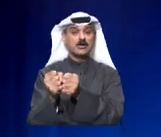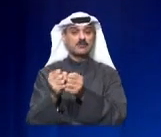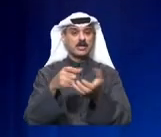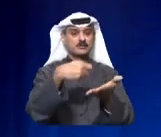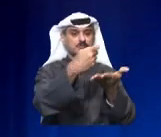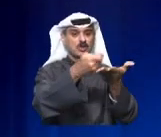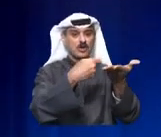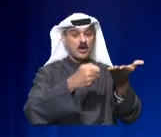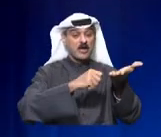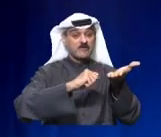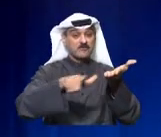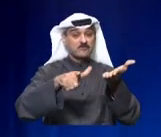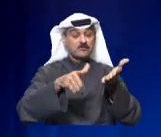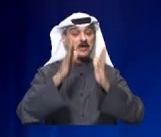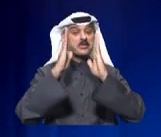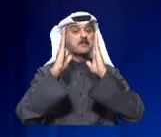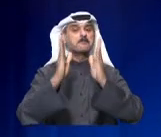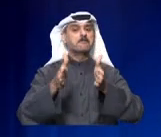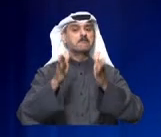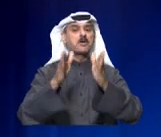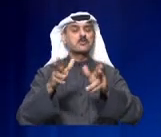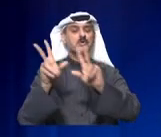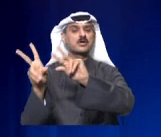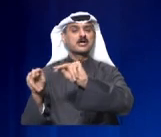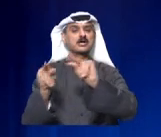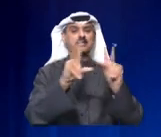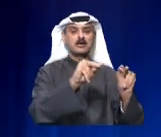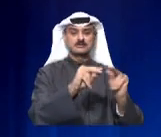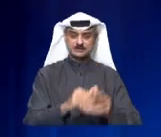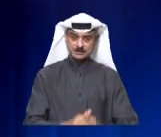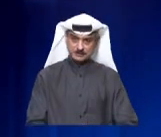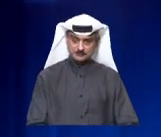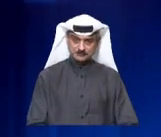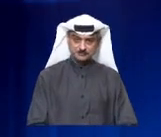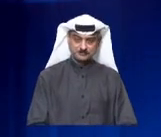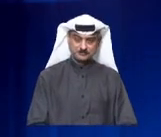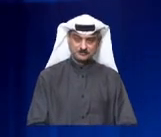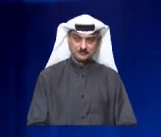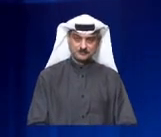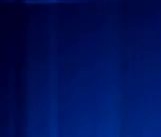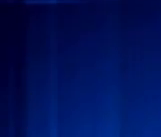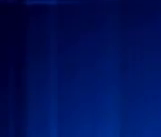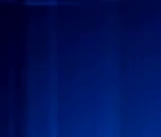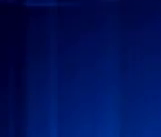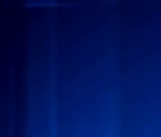رئيس مجلس الوزراء حفظه الله ببرقية تهنئة مماثلة.